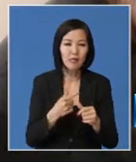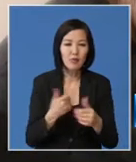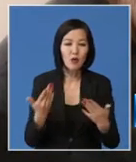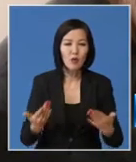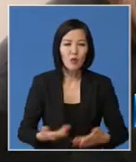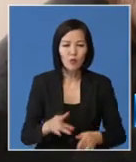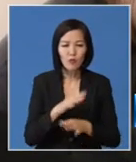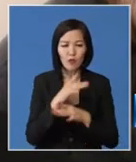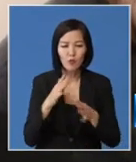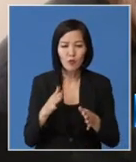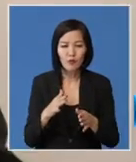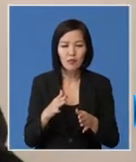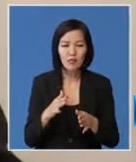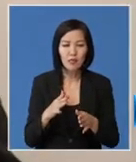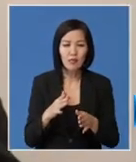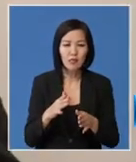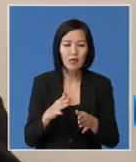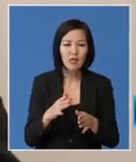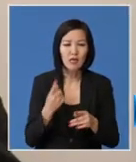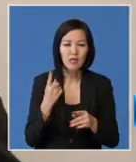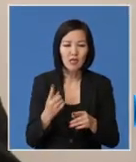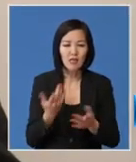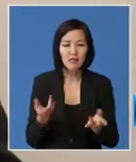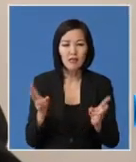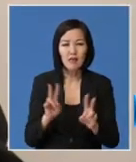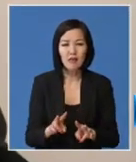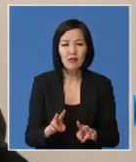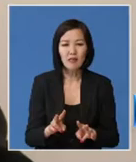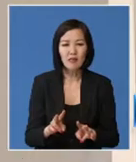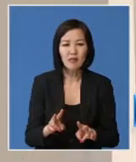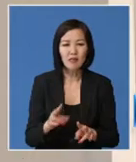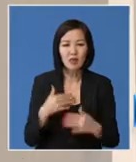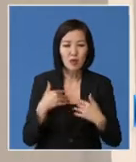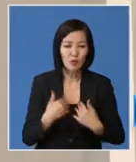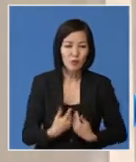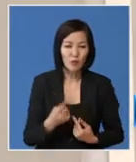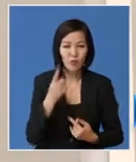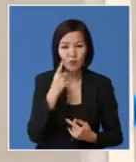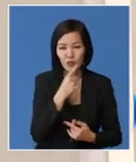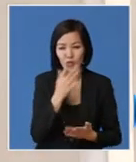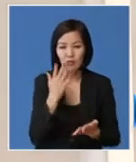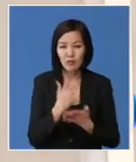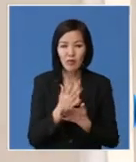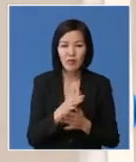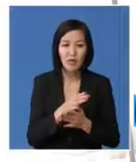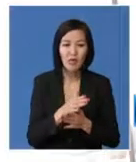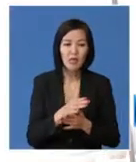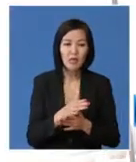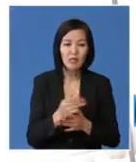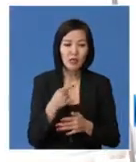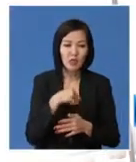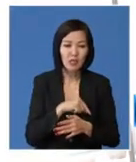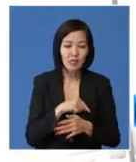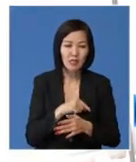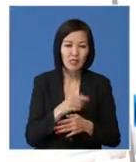өмірінің көбі кетіп азы қалған шарасыз жандардың көздері мұңлы, жүздері сынық. Алайда жандарына тыныштық қалаған қарттар бұл